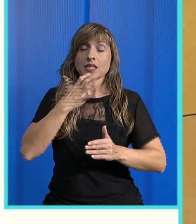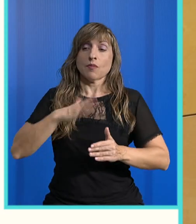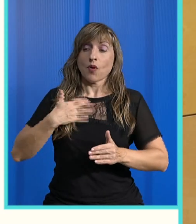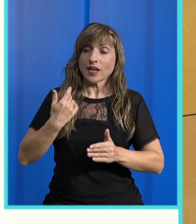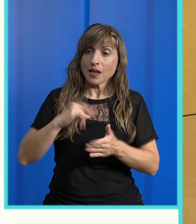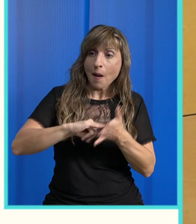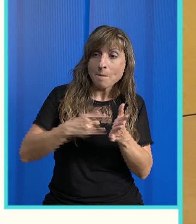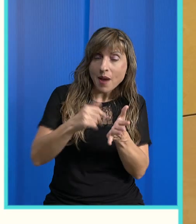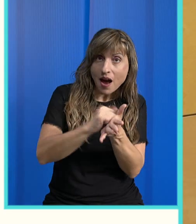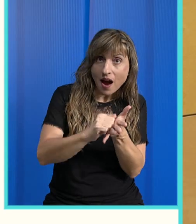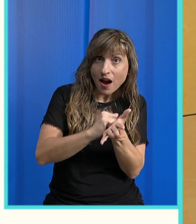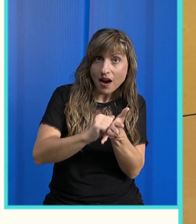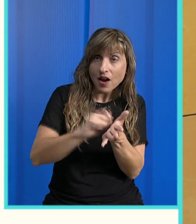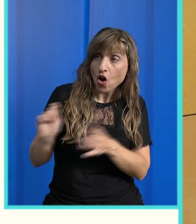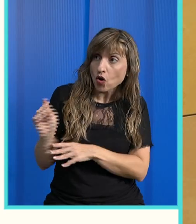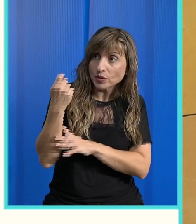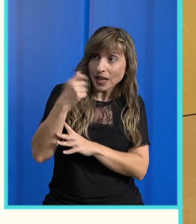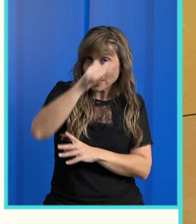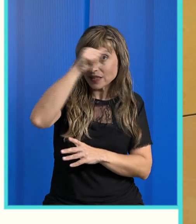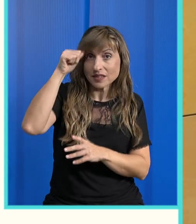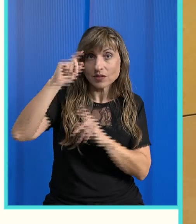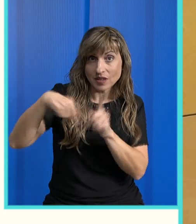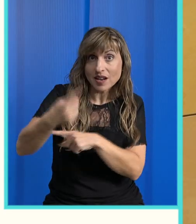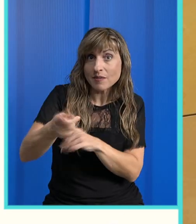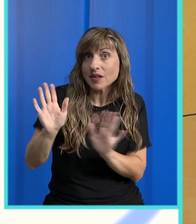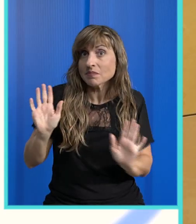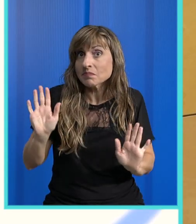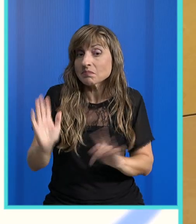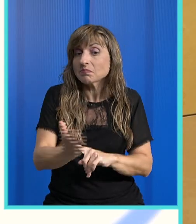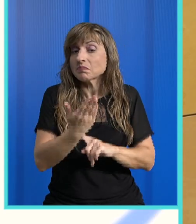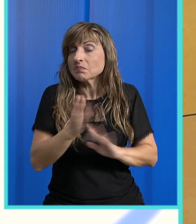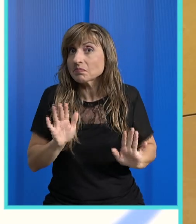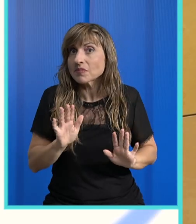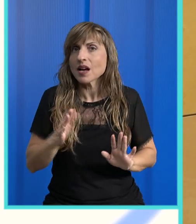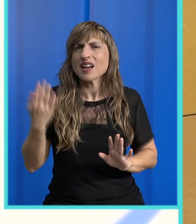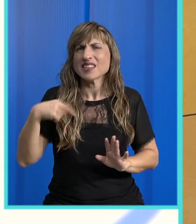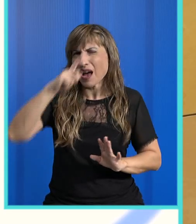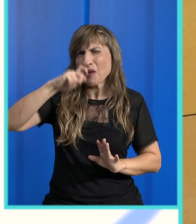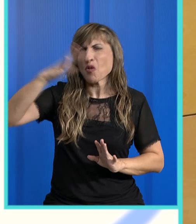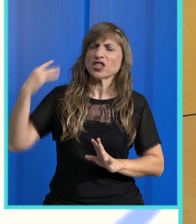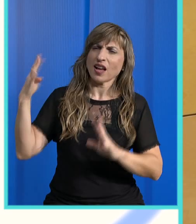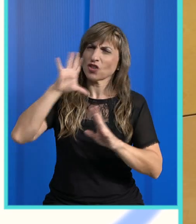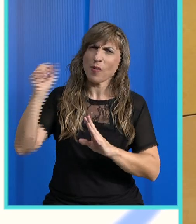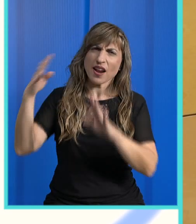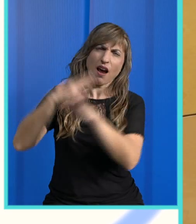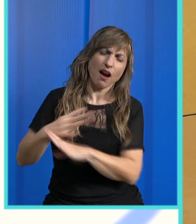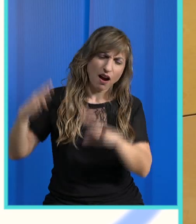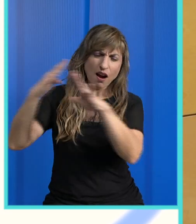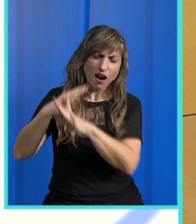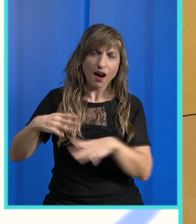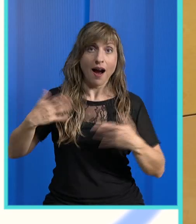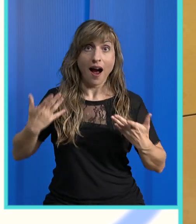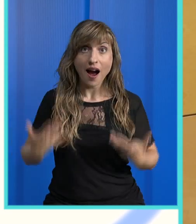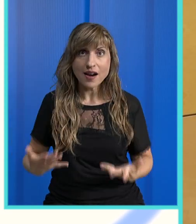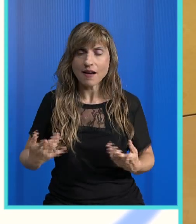pla cap a l'estiu del 25. I és que després de tants anys i tants diversos governs ja és hora que aquest Ajuntament pensi i